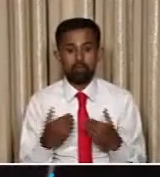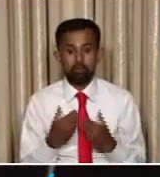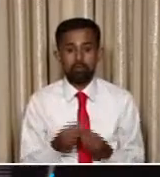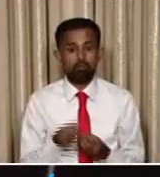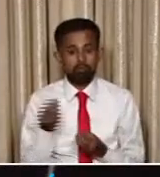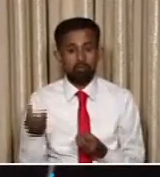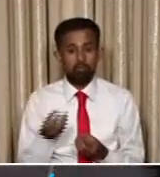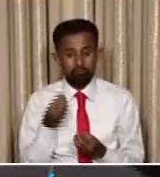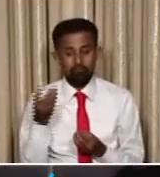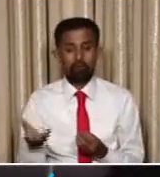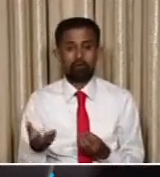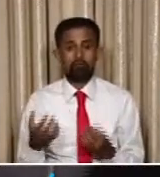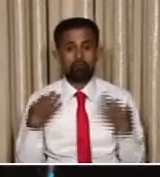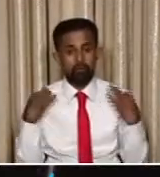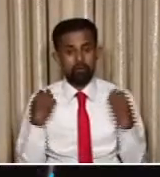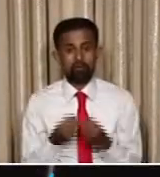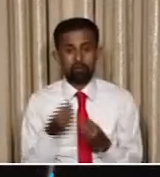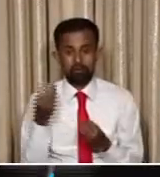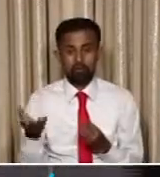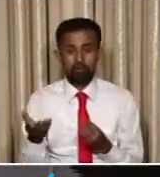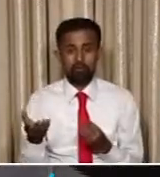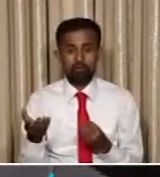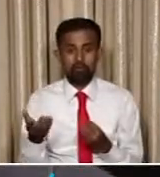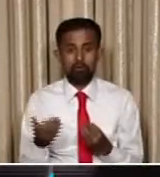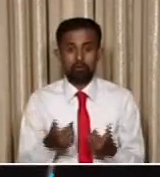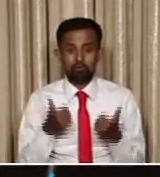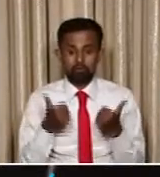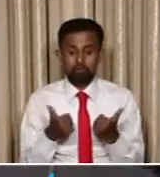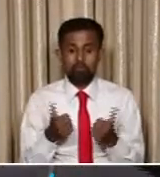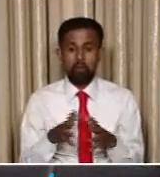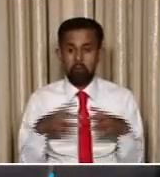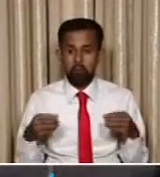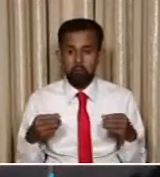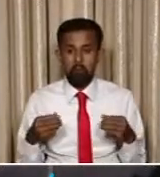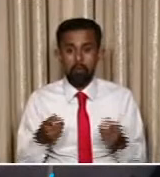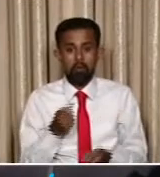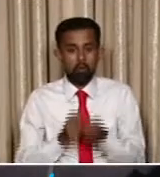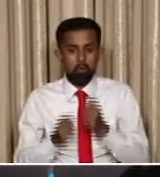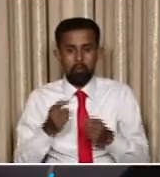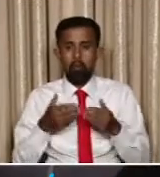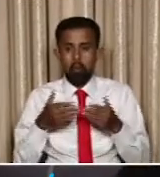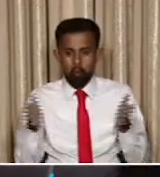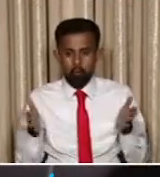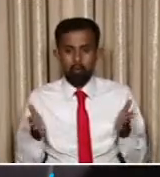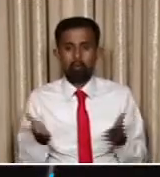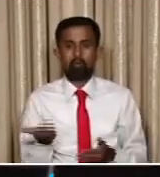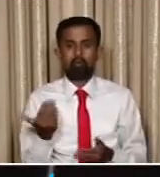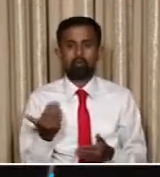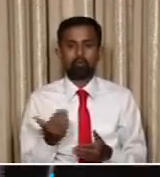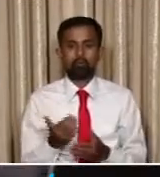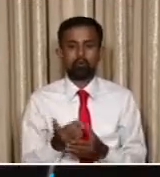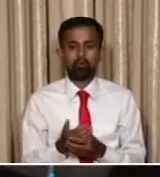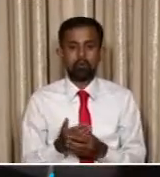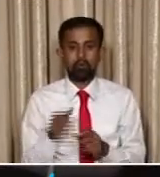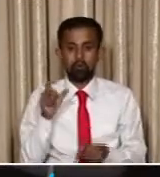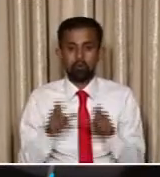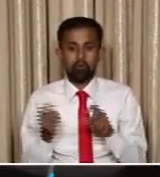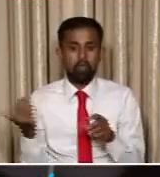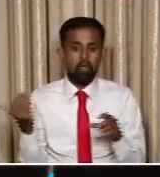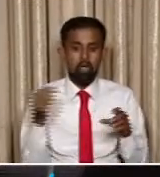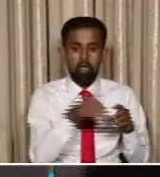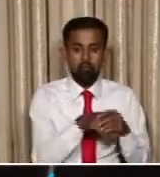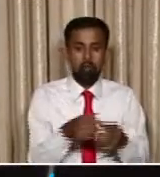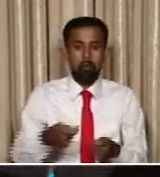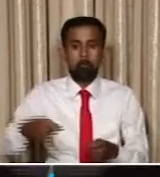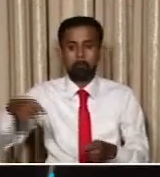ඕන ෆ්‍රැන්චයිසර්ස් දෙන්න ඕන එක්ක මේ බ්‍රෑන්ඩඩ් ගුඩ්ස් මෝල්ස් අරින්න ඕන මේ එයාපෝට් එකේ. මිනිස්සුන්ට ඇතුළට එනකොට ගණ්ඩ